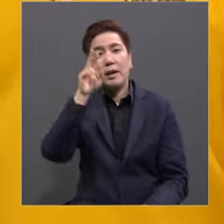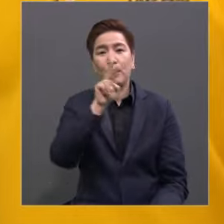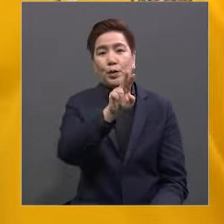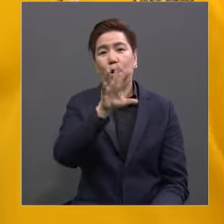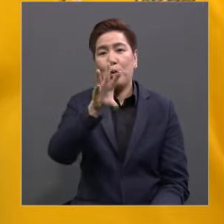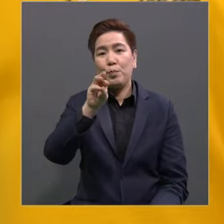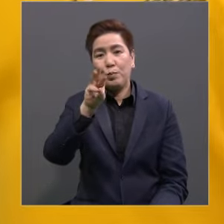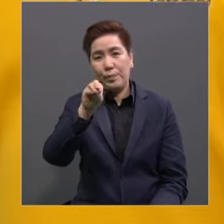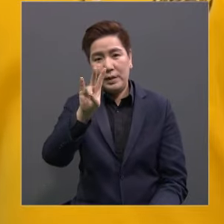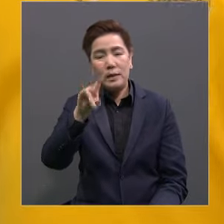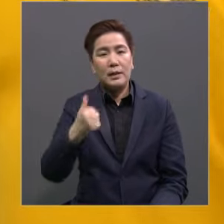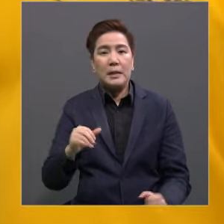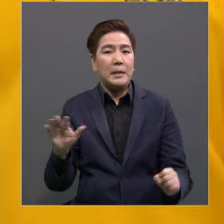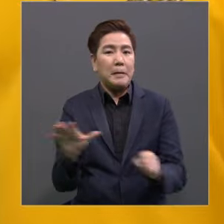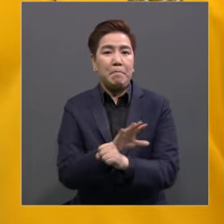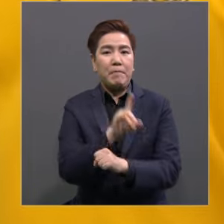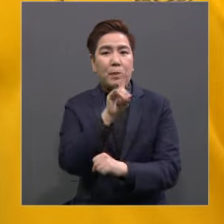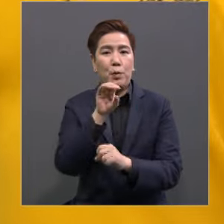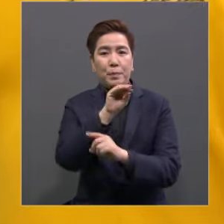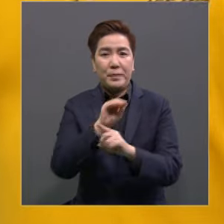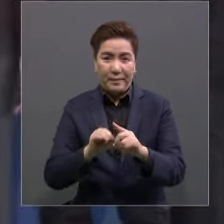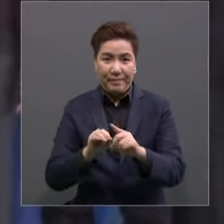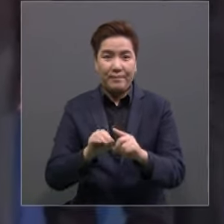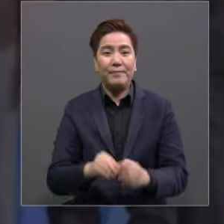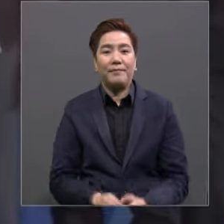าง 100% ในการเปิดยาว